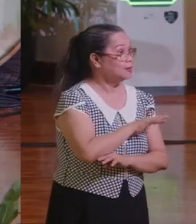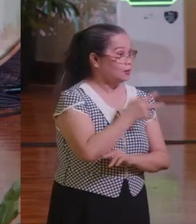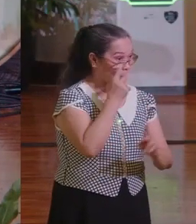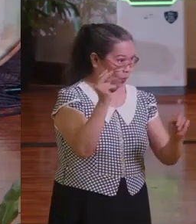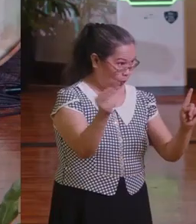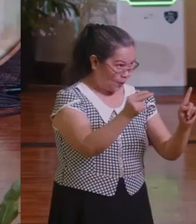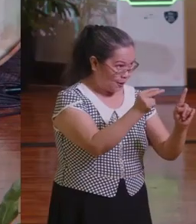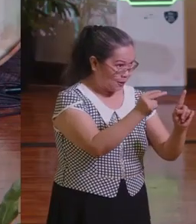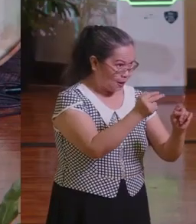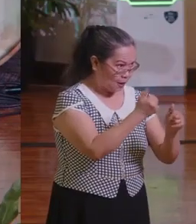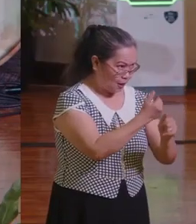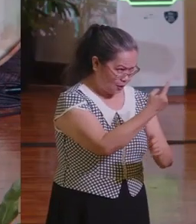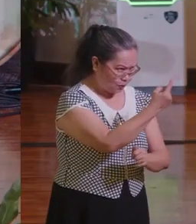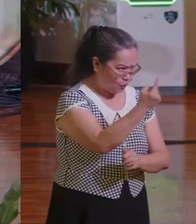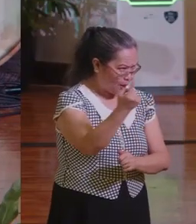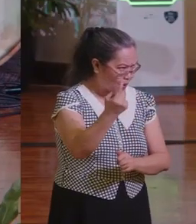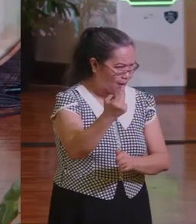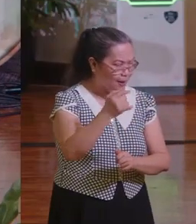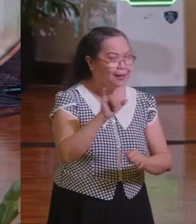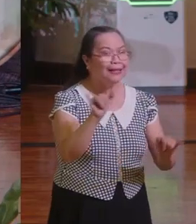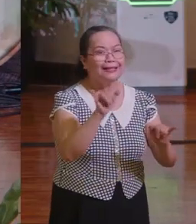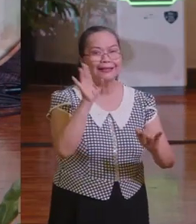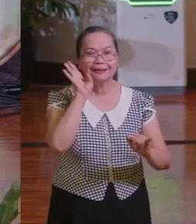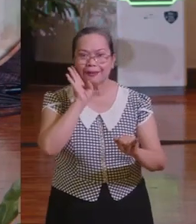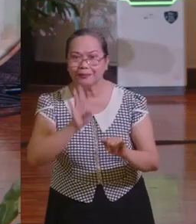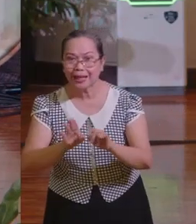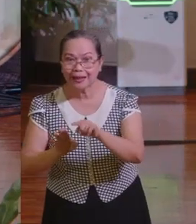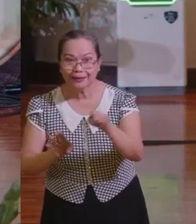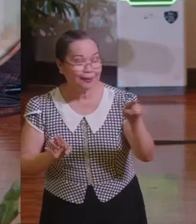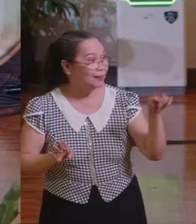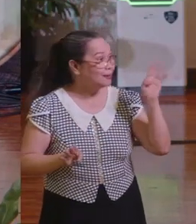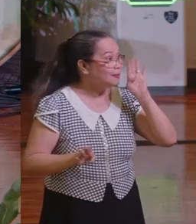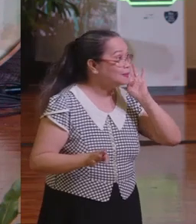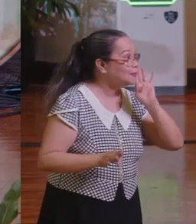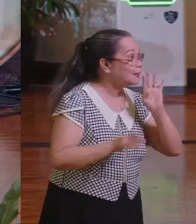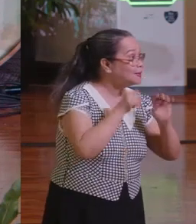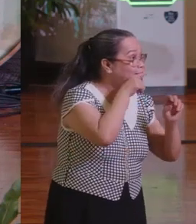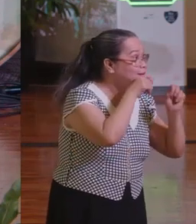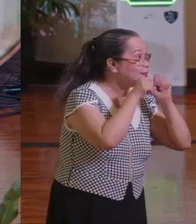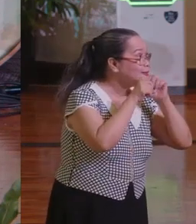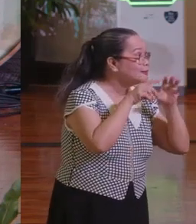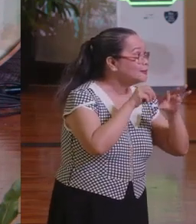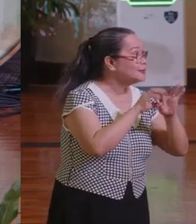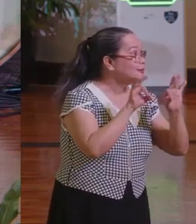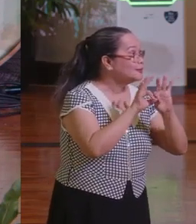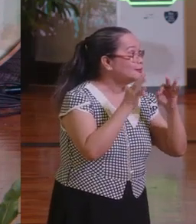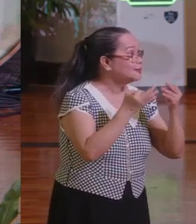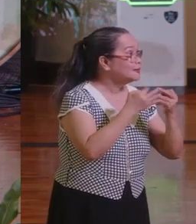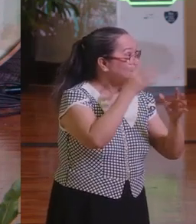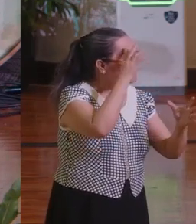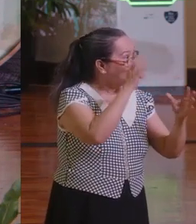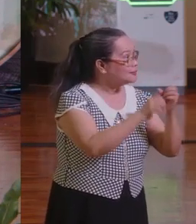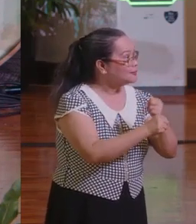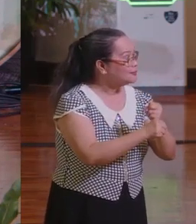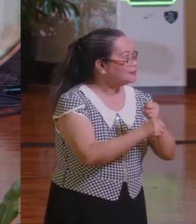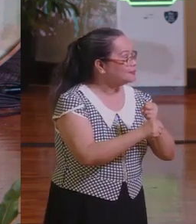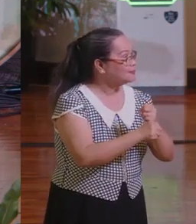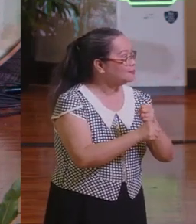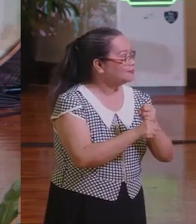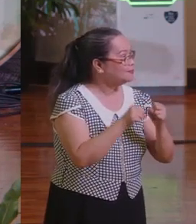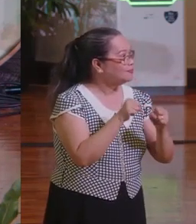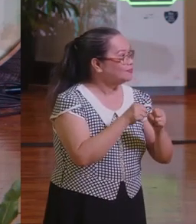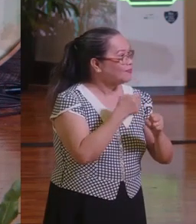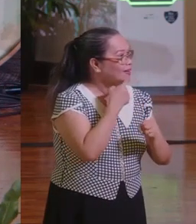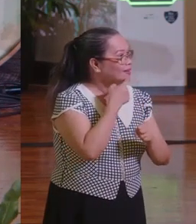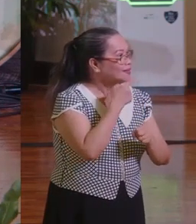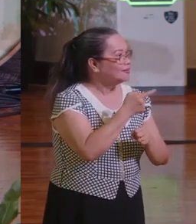tinitignan ng bawat isa na magkakapatid sa pananampalataya. Kung tayo ay brothers, diba? Naalala